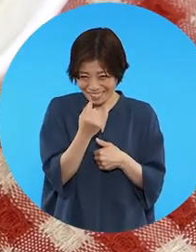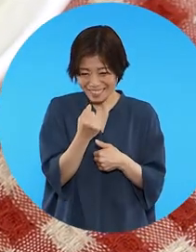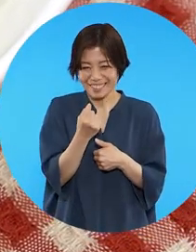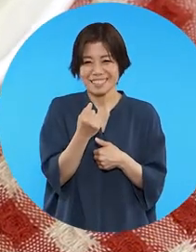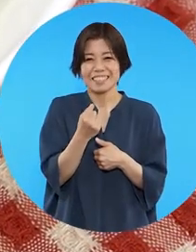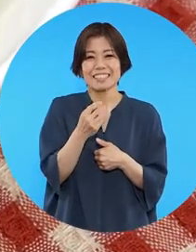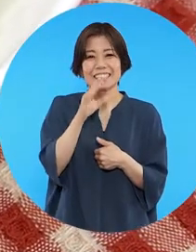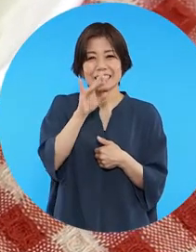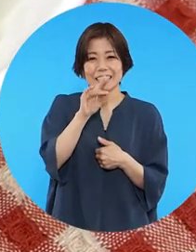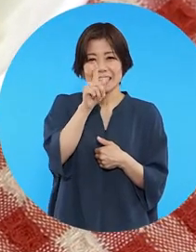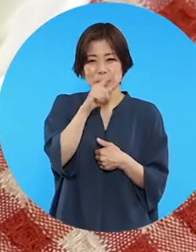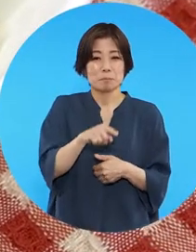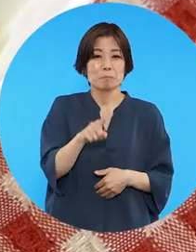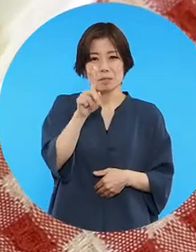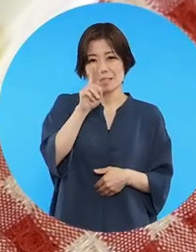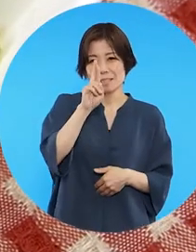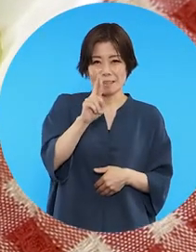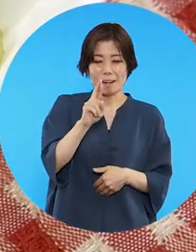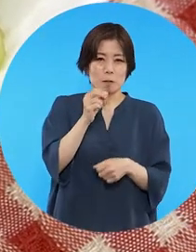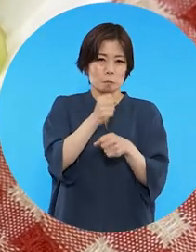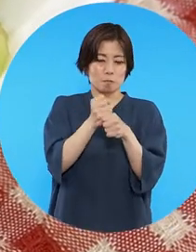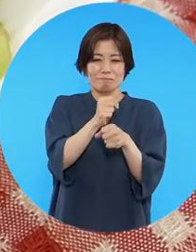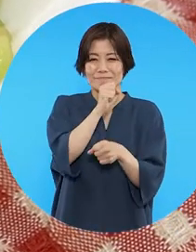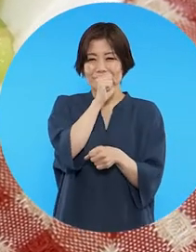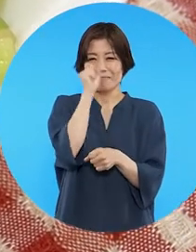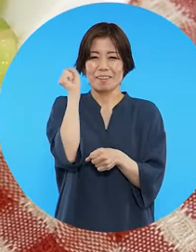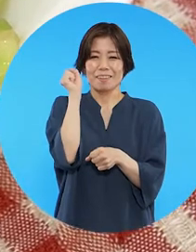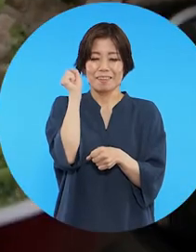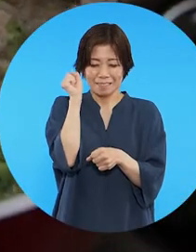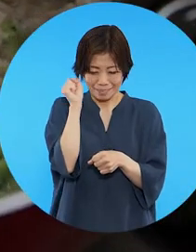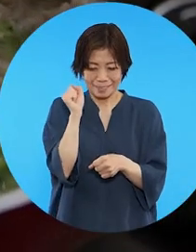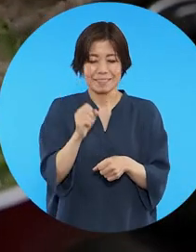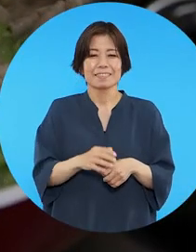ブロッコリーの茎のきんぴらの出来上がりです。